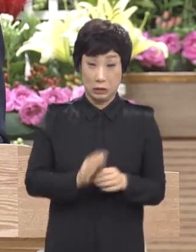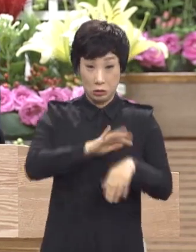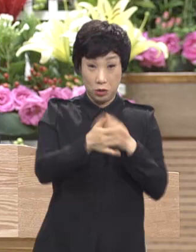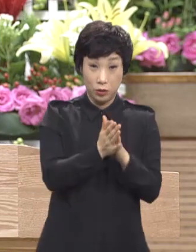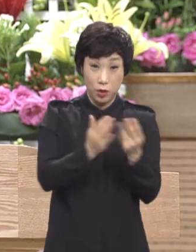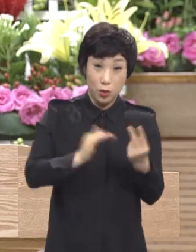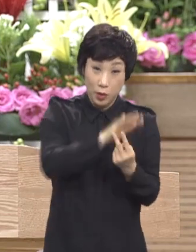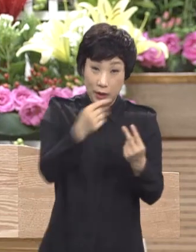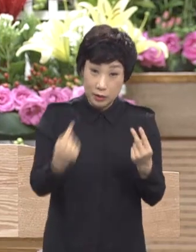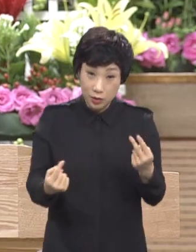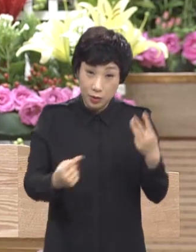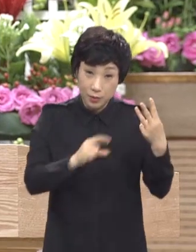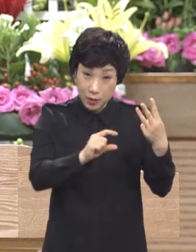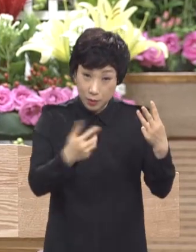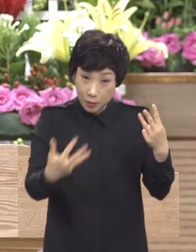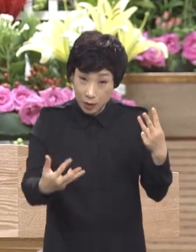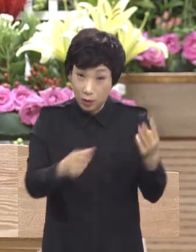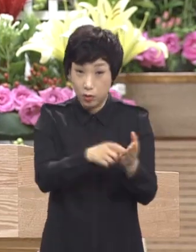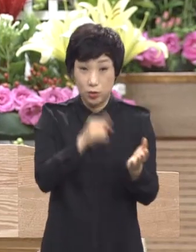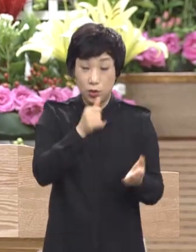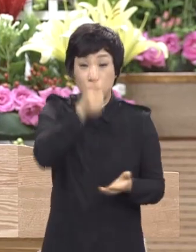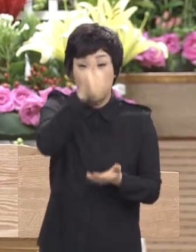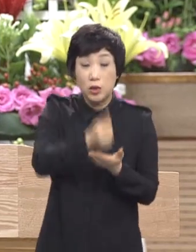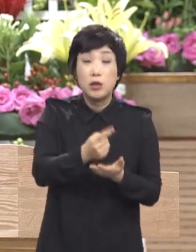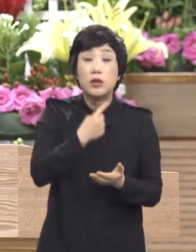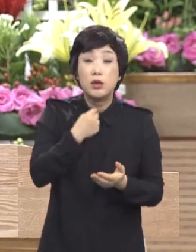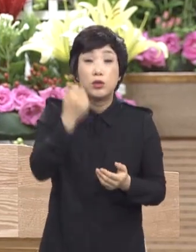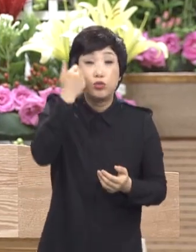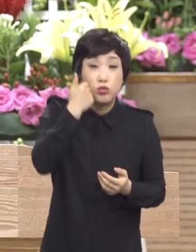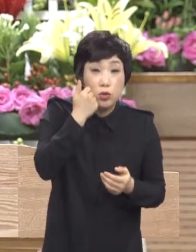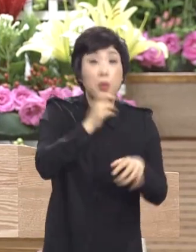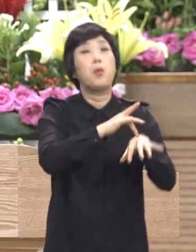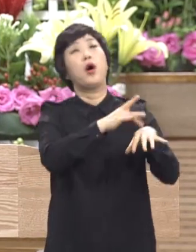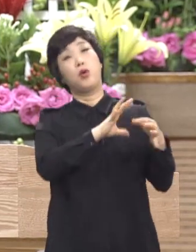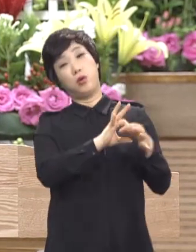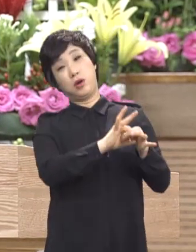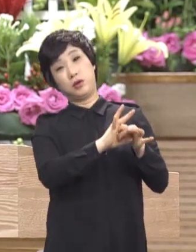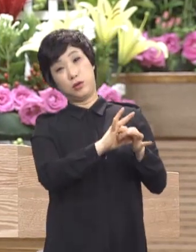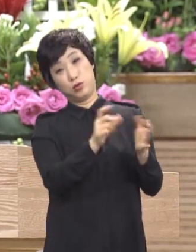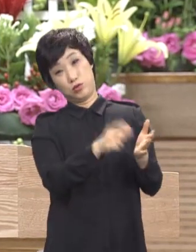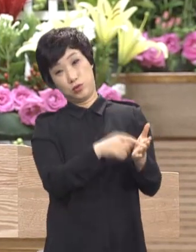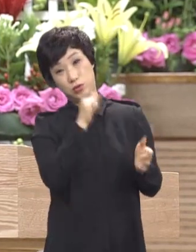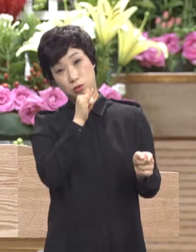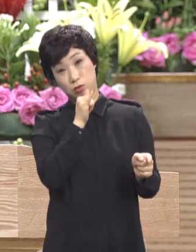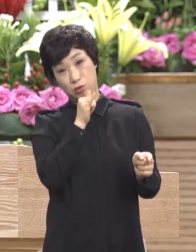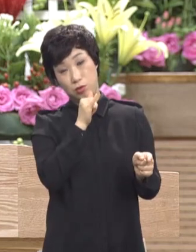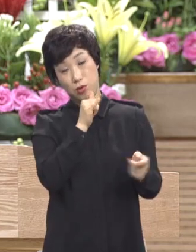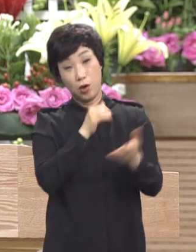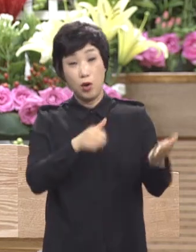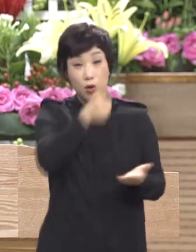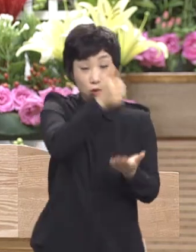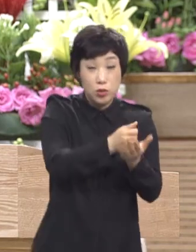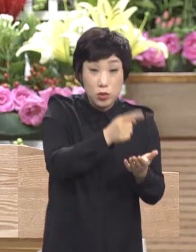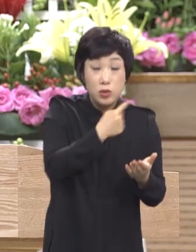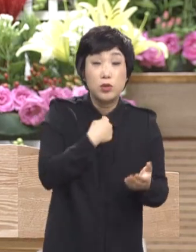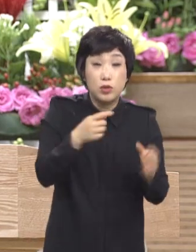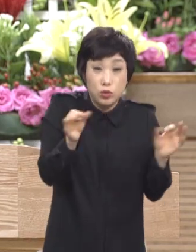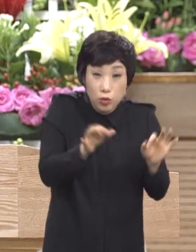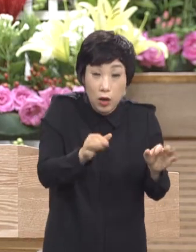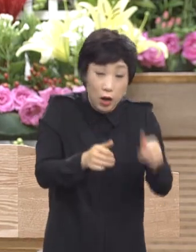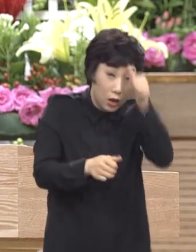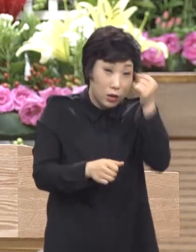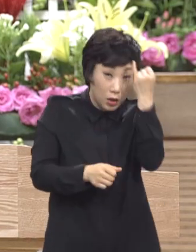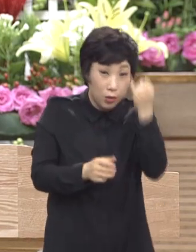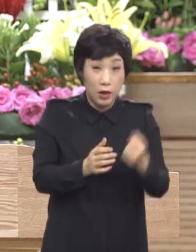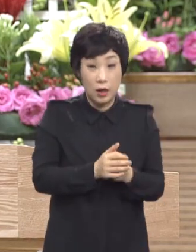요한일서 3장 8절에 죄를 짓는 자는 마귀에게 속하나니 죄를 짓는 순간